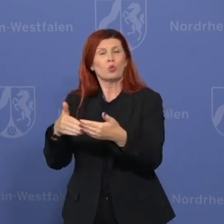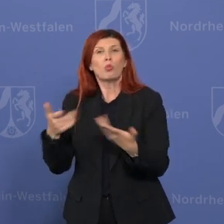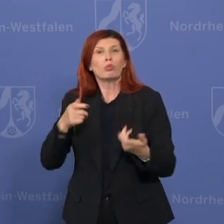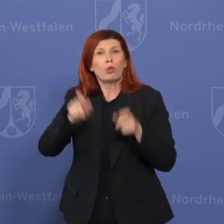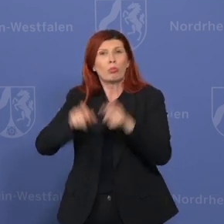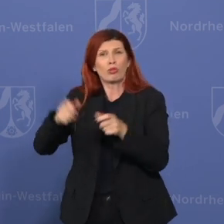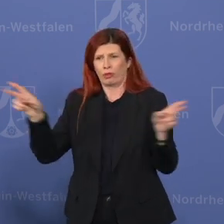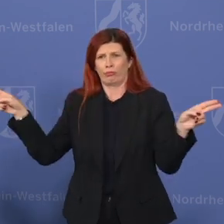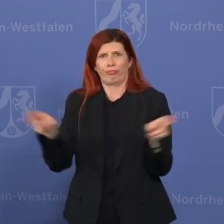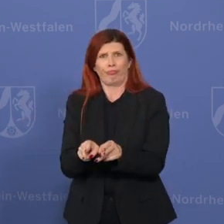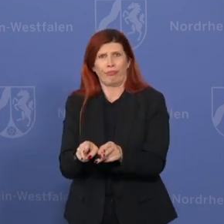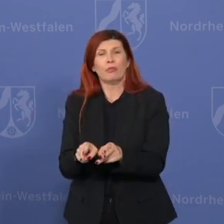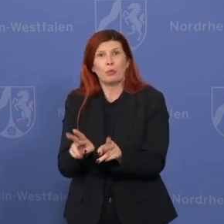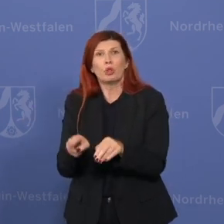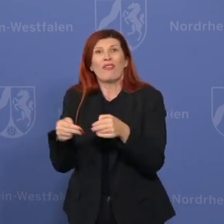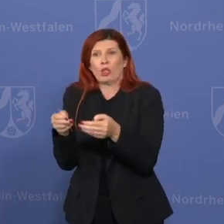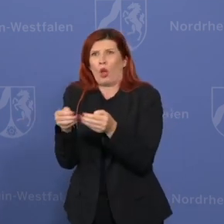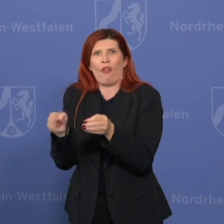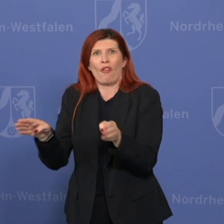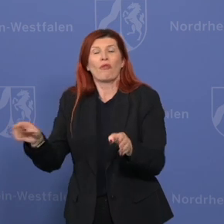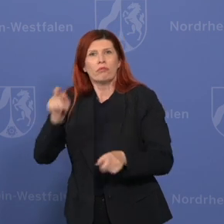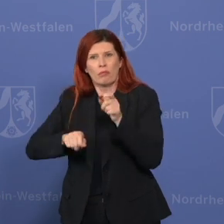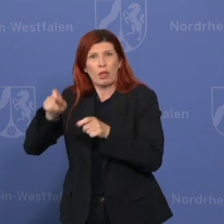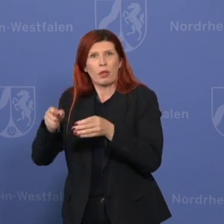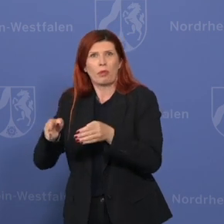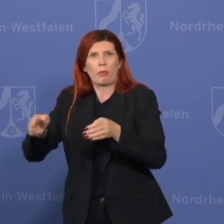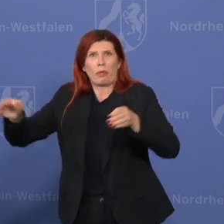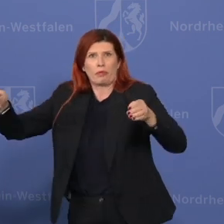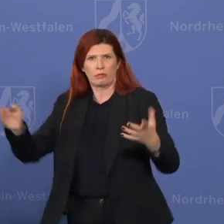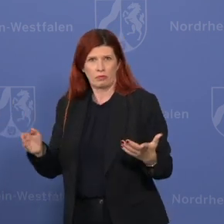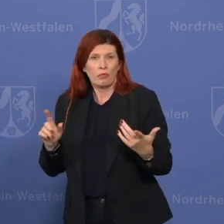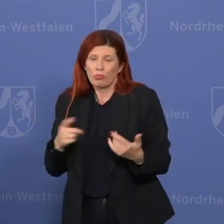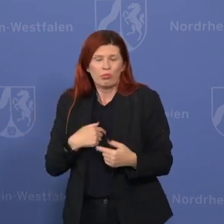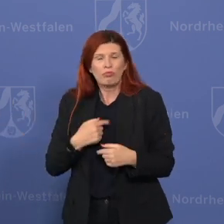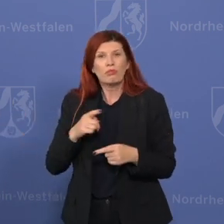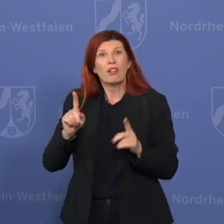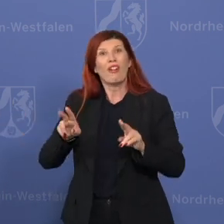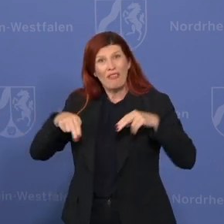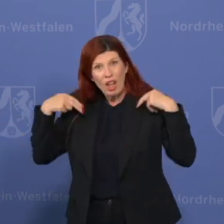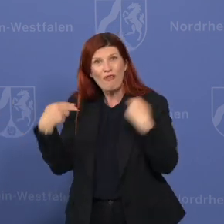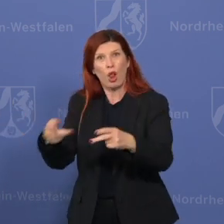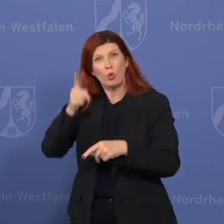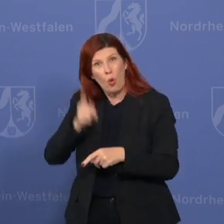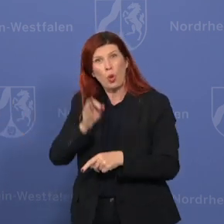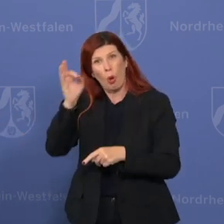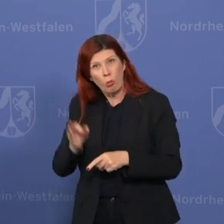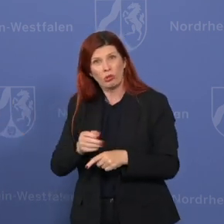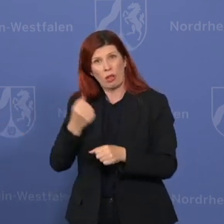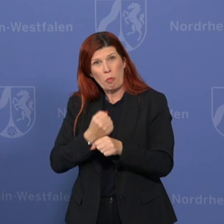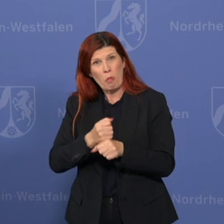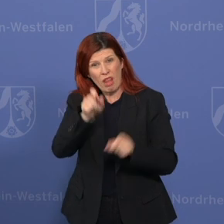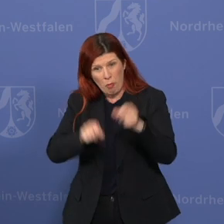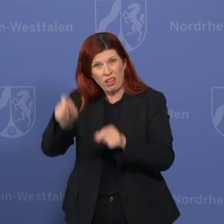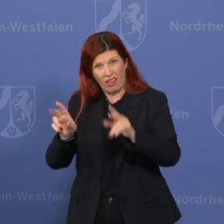vermindert werden kann. Ganz vermeiden wird man ihn mutmaßlich nicht können. Und man muss sich da, glaube ich, auch ehrlich machen.